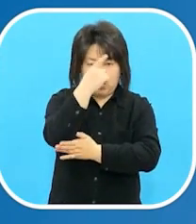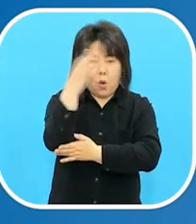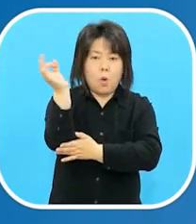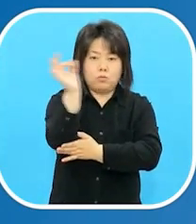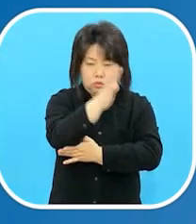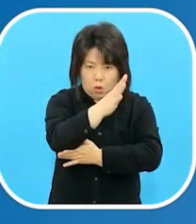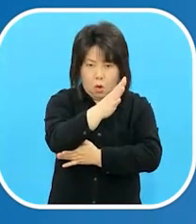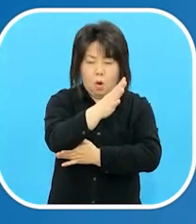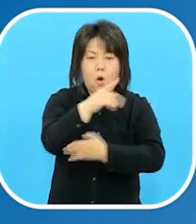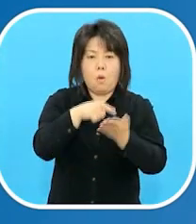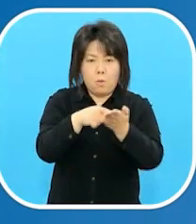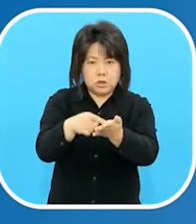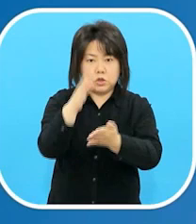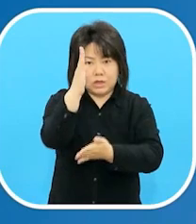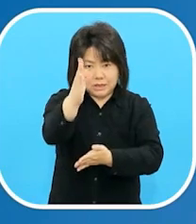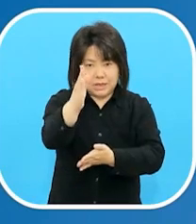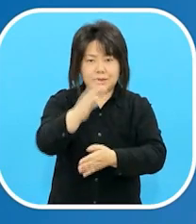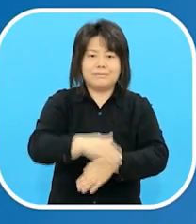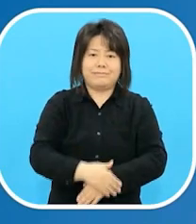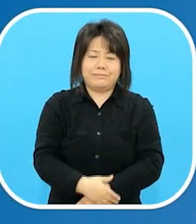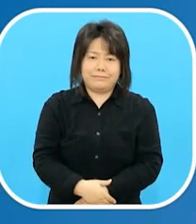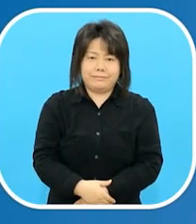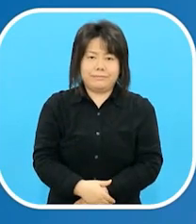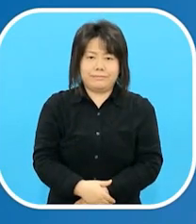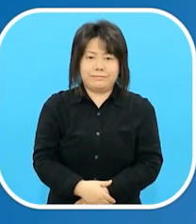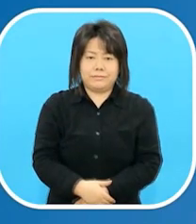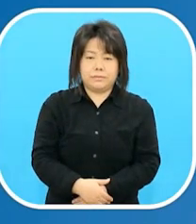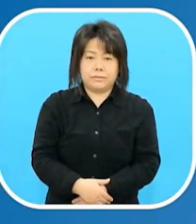料です。ぜひお申し込みください。